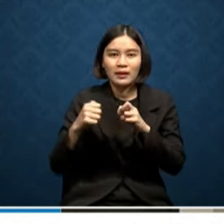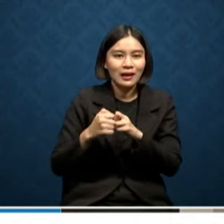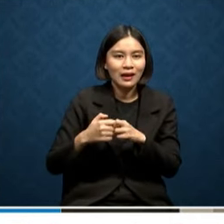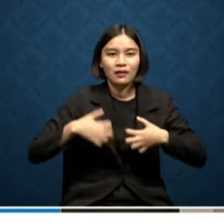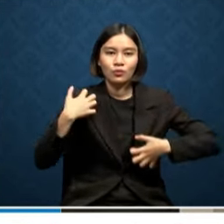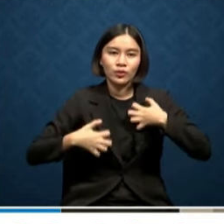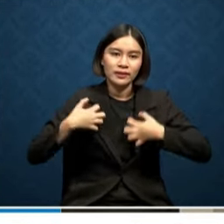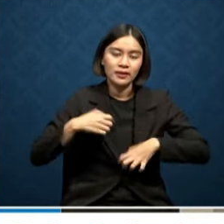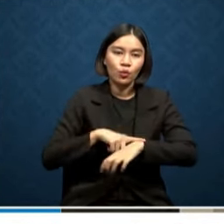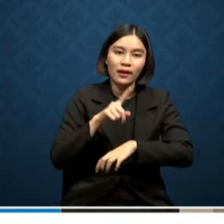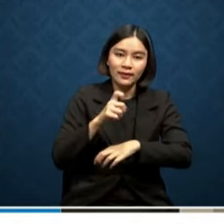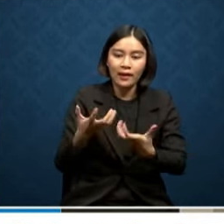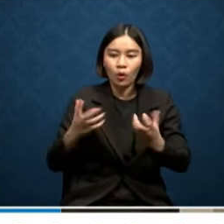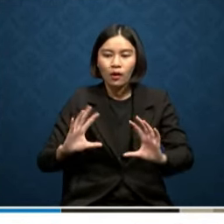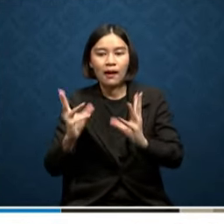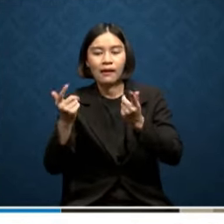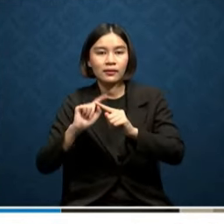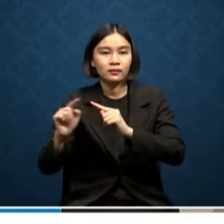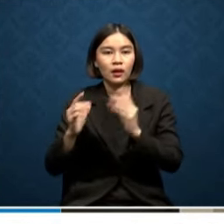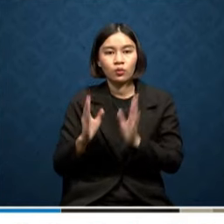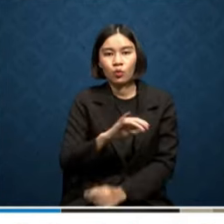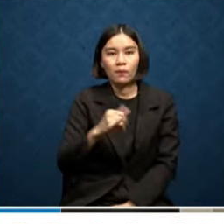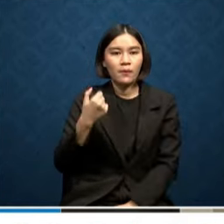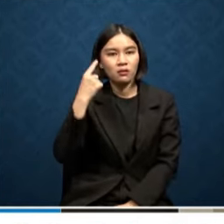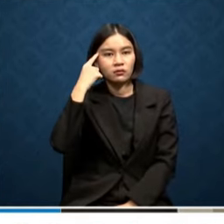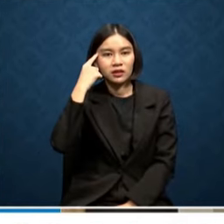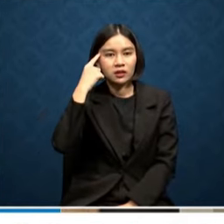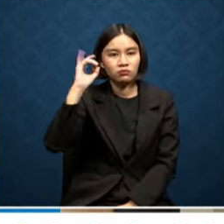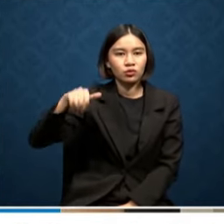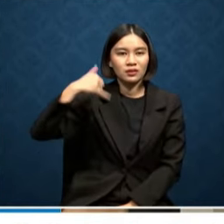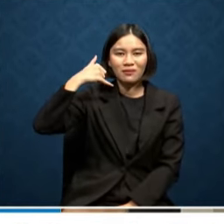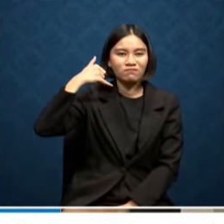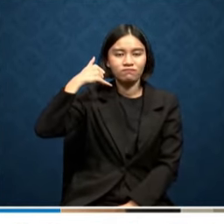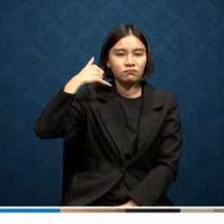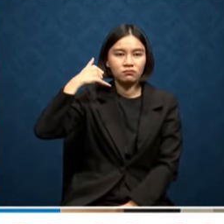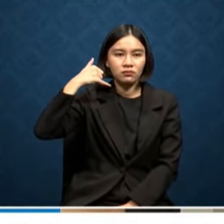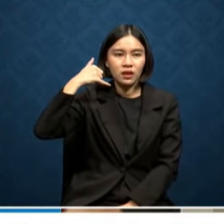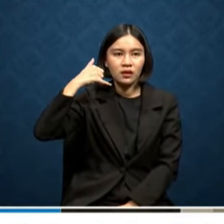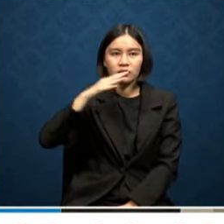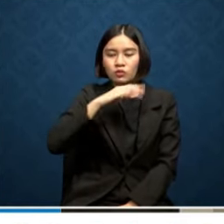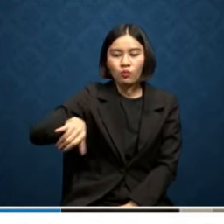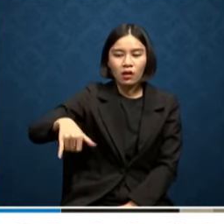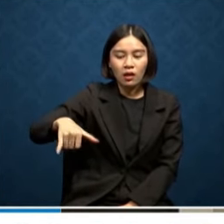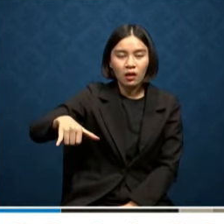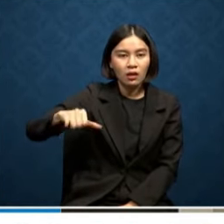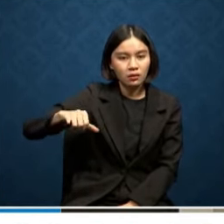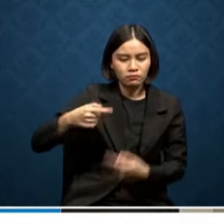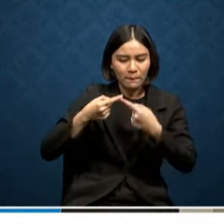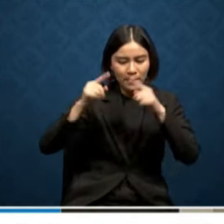าญเสียเวลาเสียทรัพย์สินนะคะท่านบางคนเนี่ยไม่กล้าที่จะรับโทรศัพท์เลยด้วยซ้ำไปเวลามีโทรศัพท์แปลกๆเข้าม